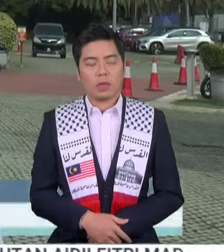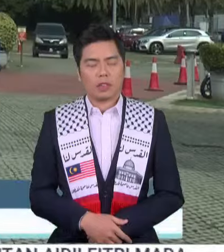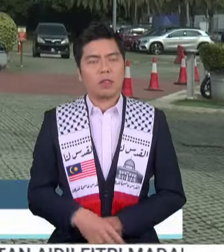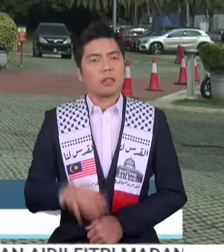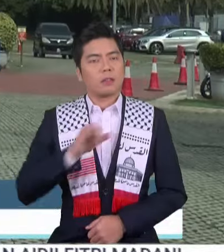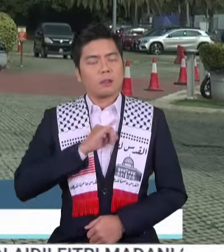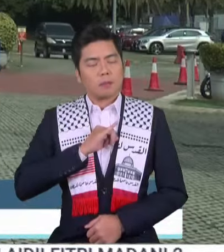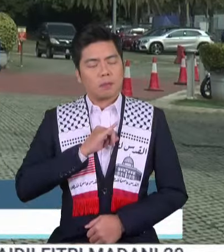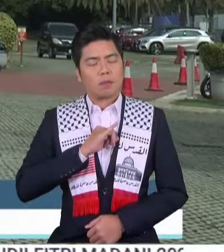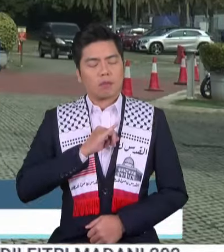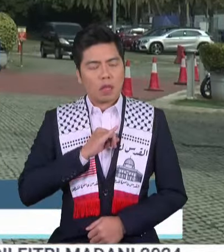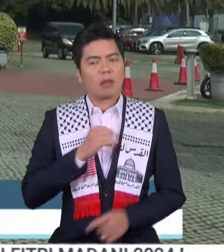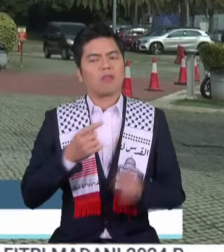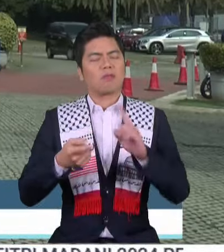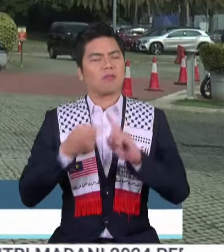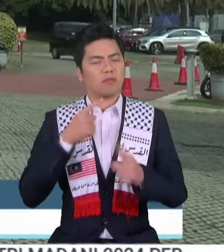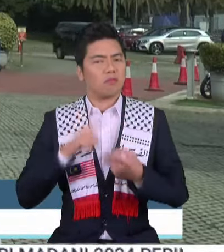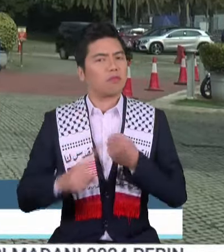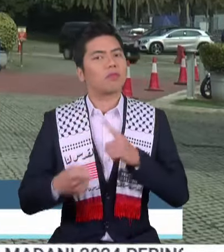kawan,